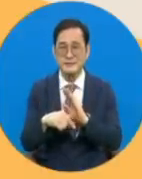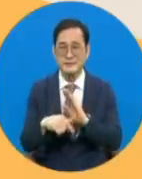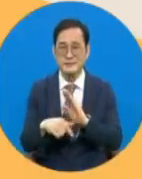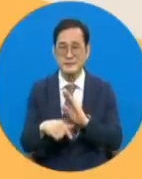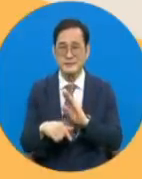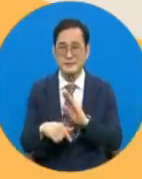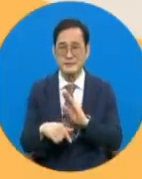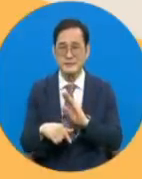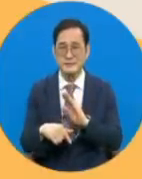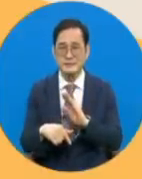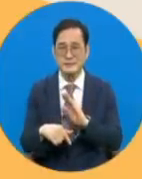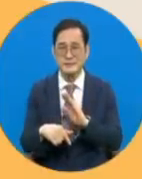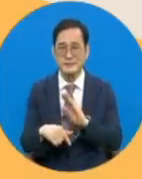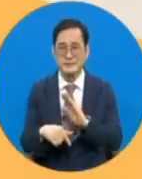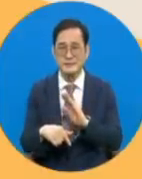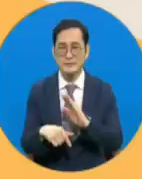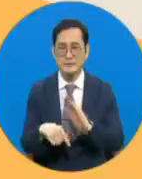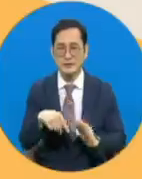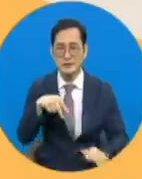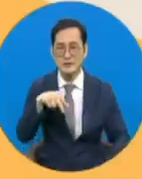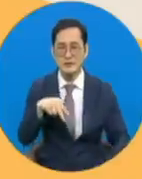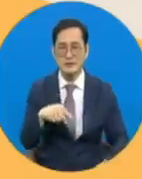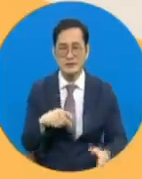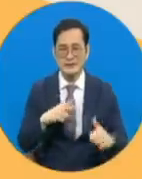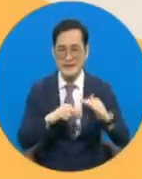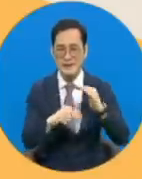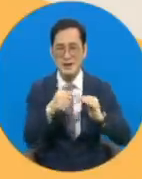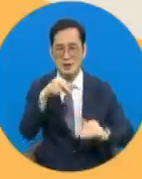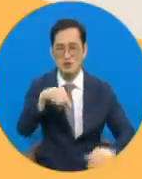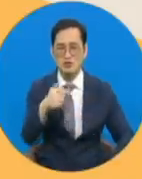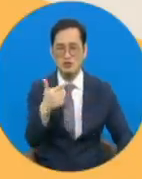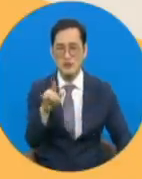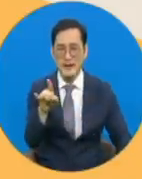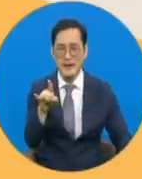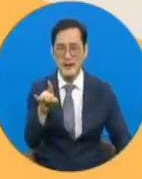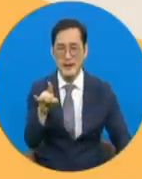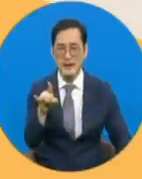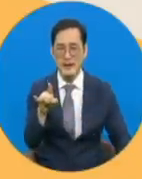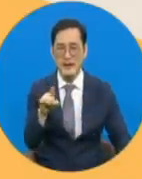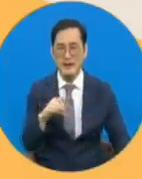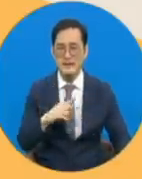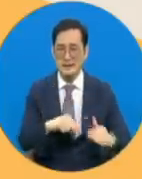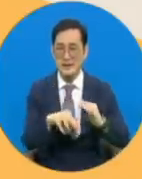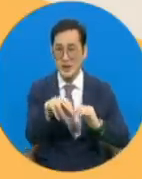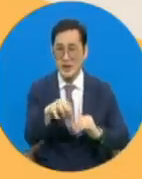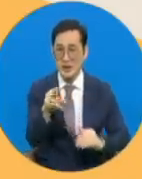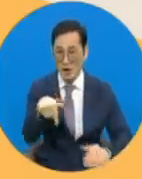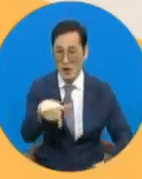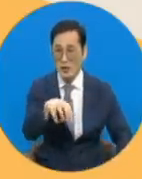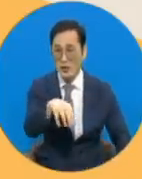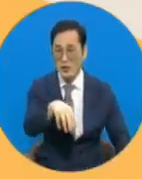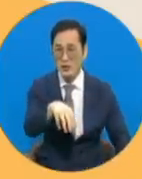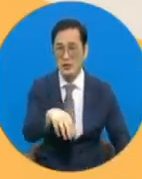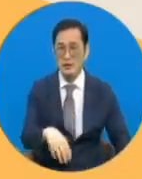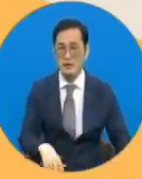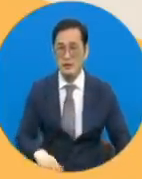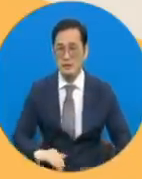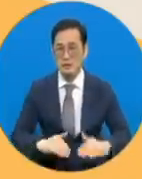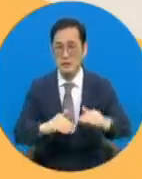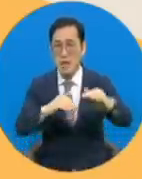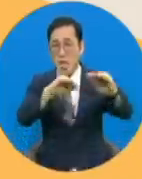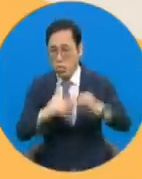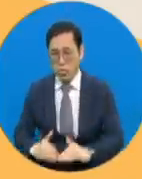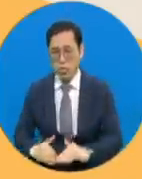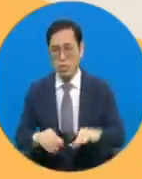쓸어내렸습니다. 수내역 에스컬레이터 역주행 사고입니다. 우선 당시 사고 현장과 시민들의 인터뷰 한번